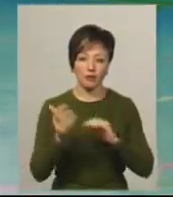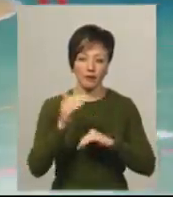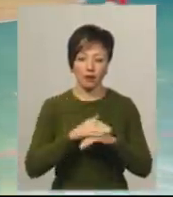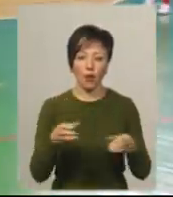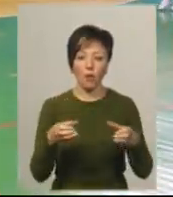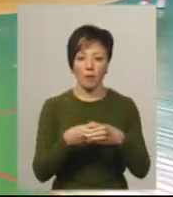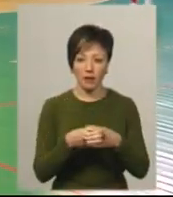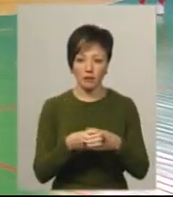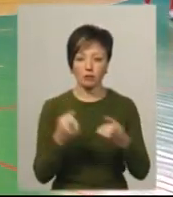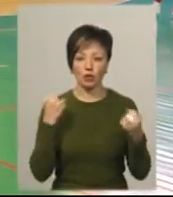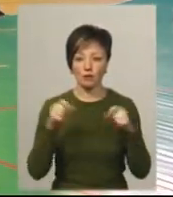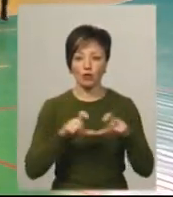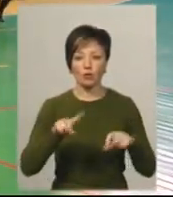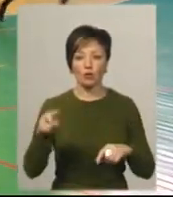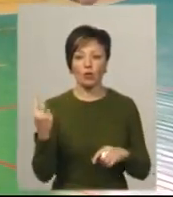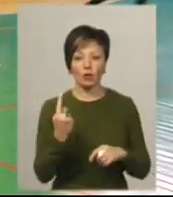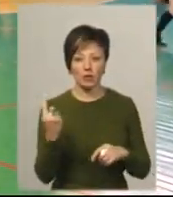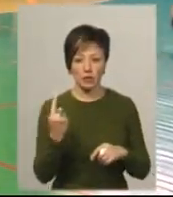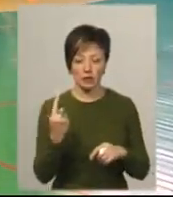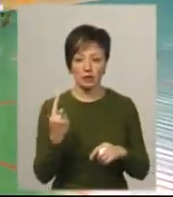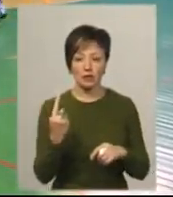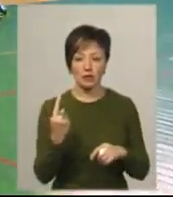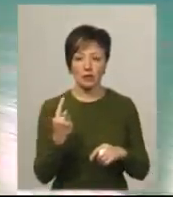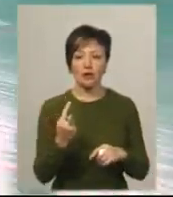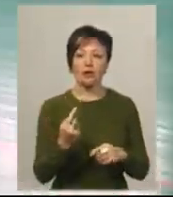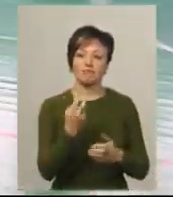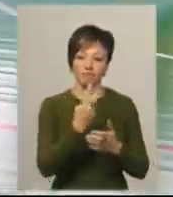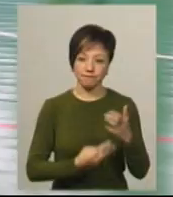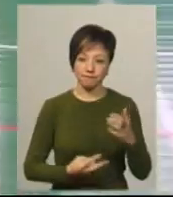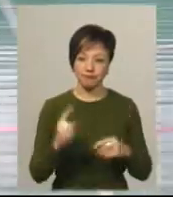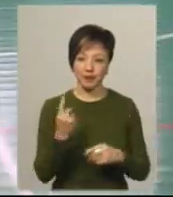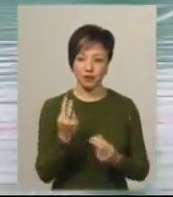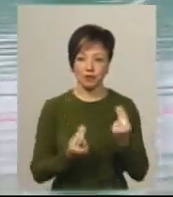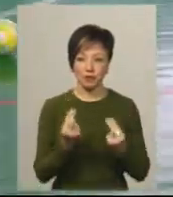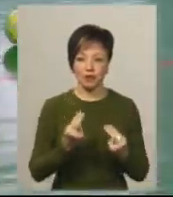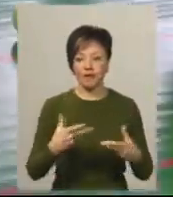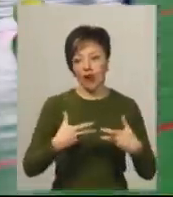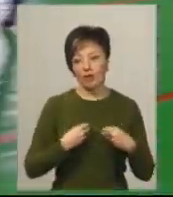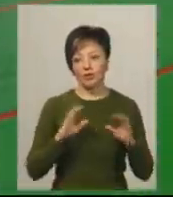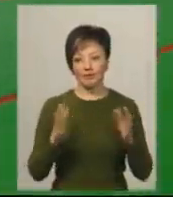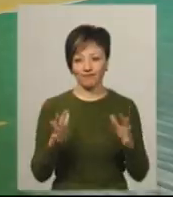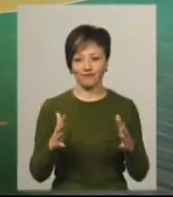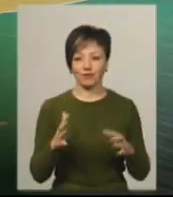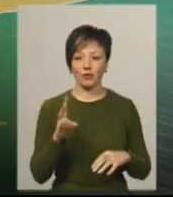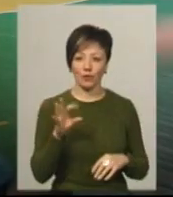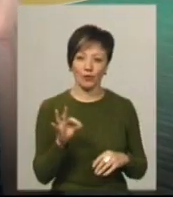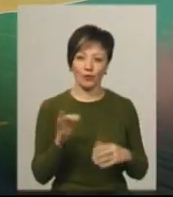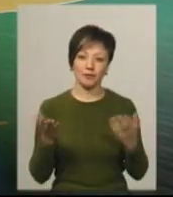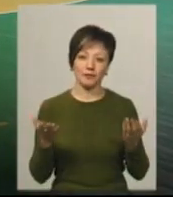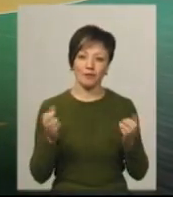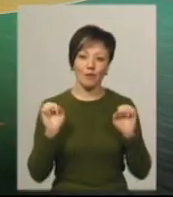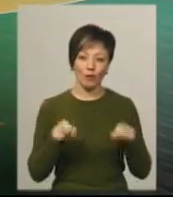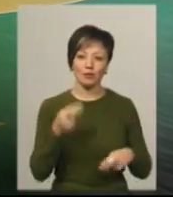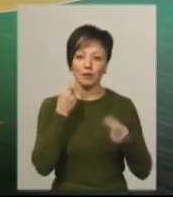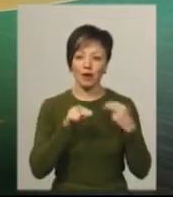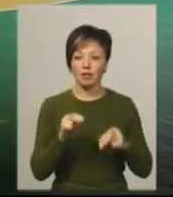Команда дитячо-юнацької спортивної школи номер 1 у першій своїй грі зазнала поразки. Враження, звісно, не дуже, але можна було